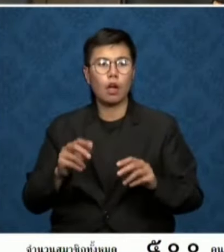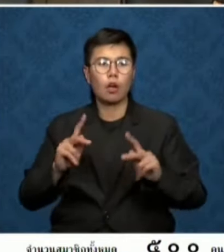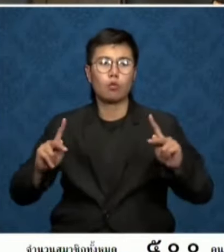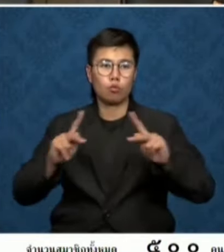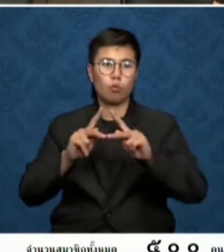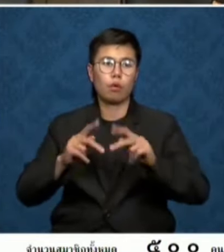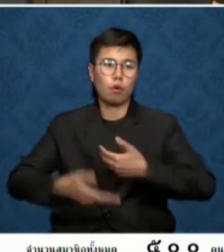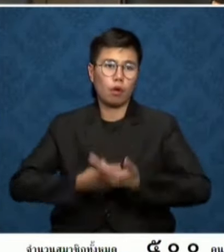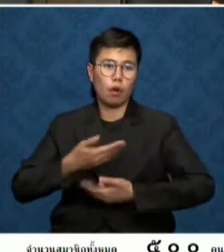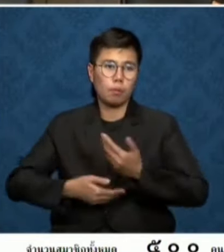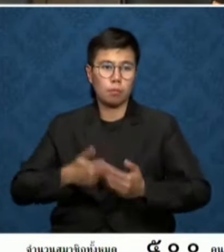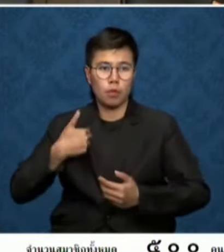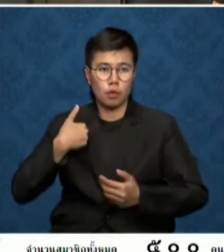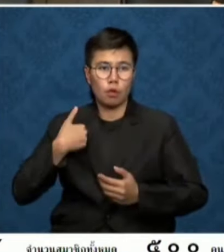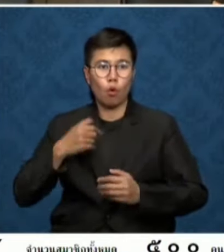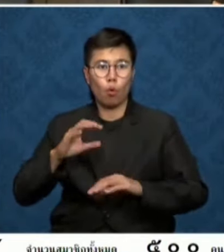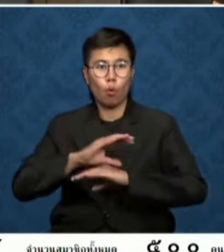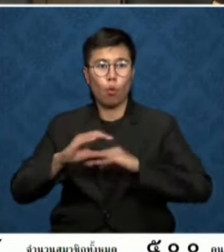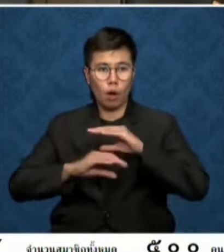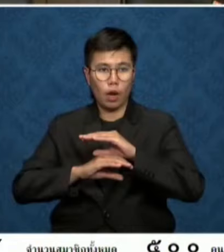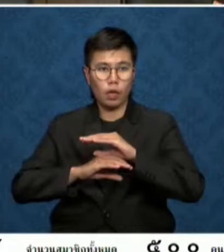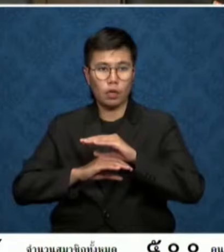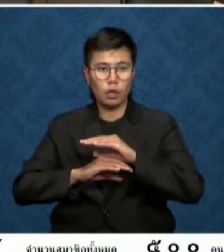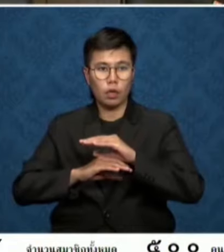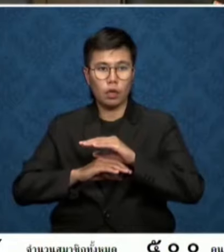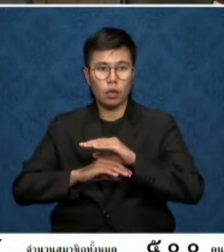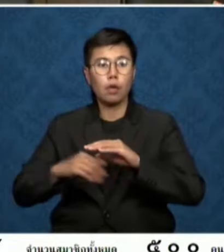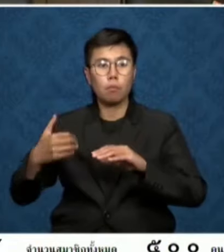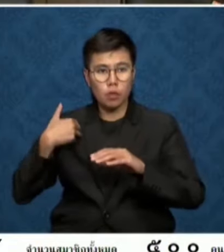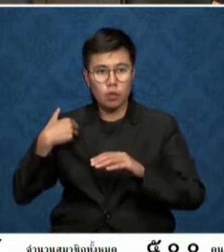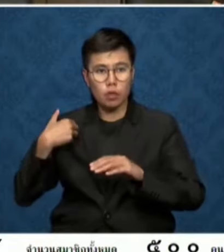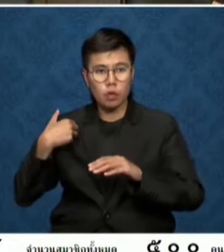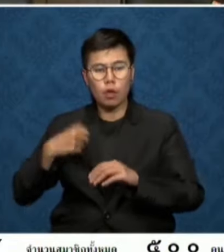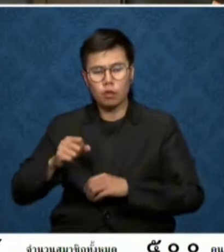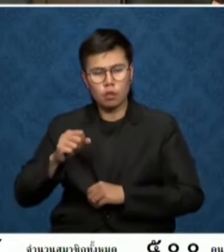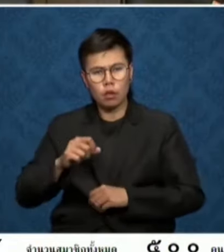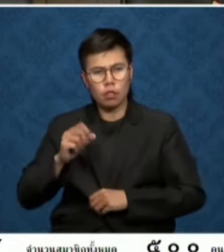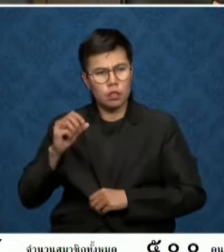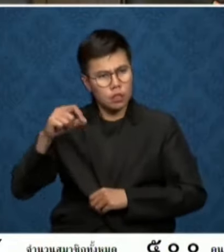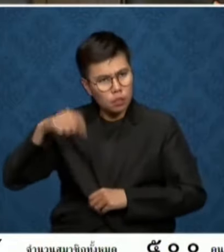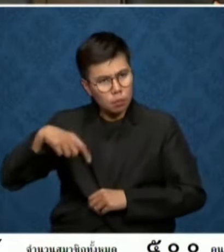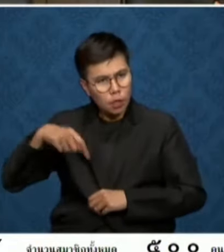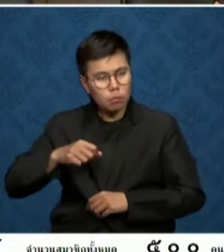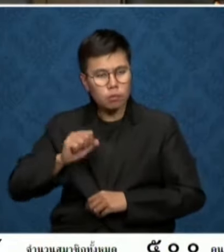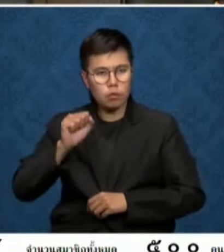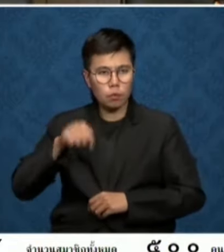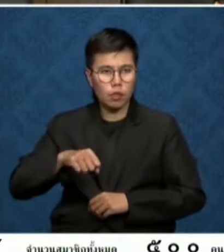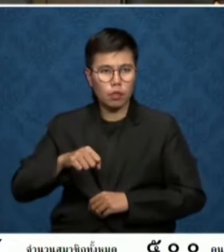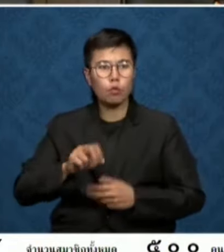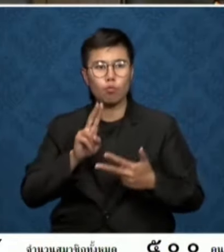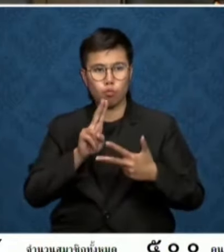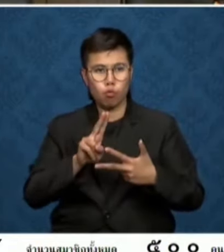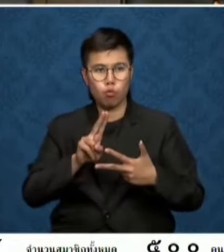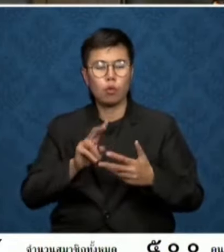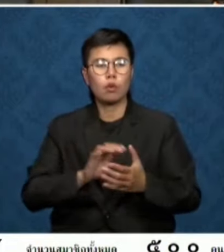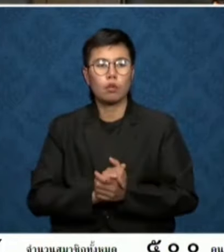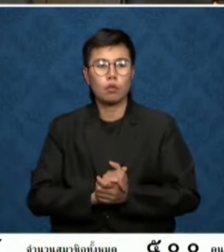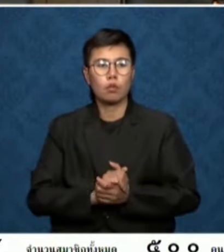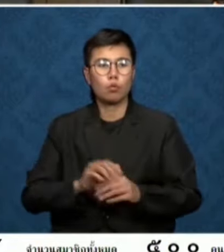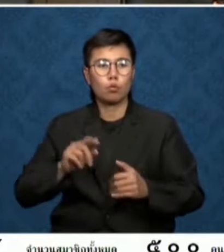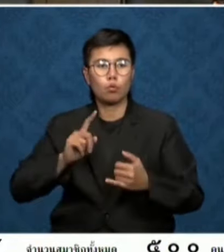าณิชย์มีโครงการเหล่านี้กับหน่วยงานอื่นแล้วนะครับเป็นการซ้ำซ้อนหรือเปล่านี่ครับคือตัว U และสุดท้